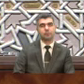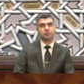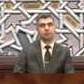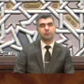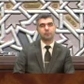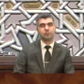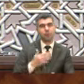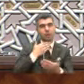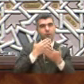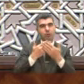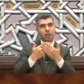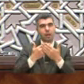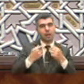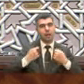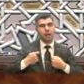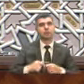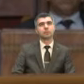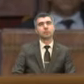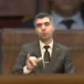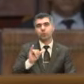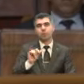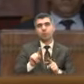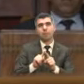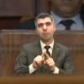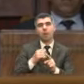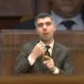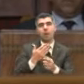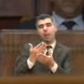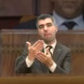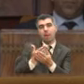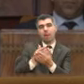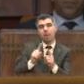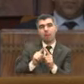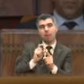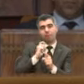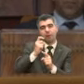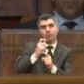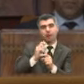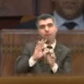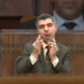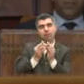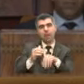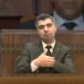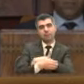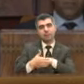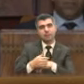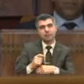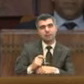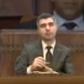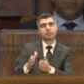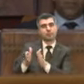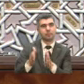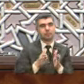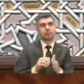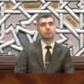شكرا السيد الرئيس. حول المساطر المعتمدة والطرق الاستفادة من برنامج تيسير نسائلكم. كلمة لكم السيد